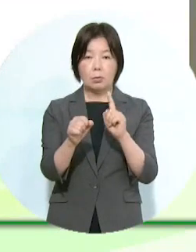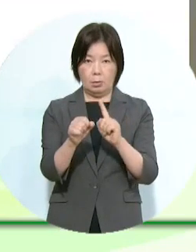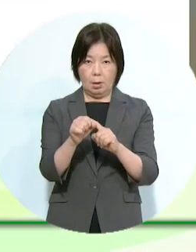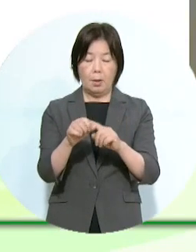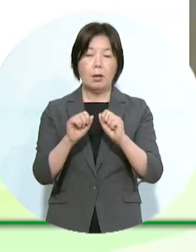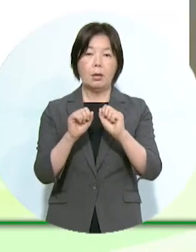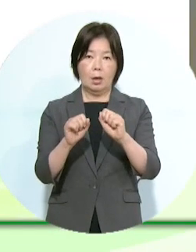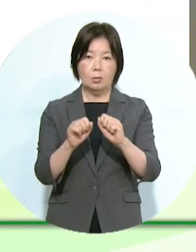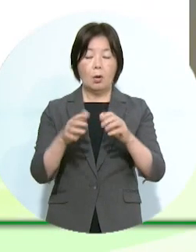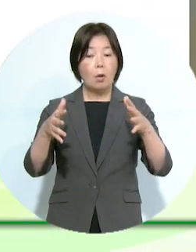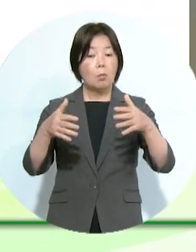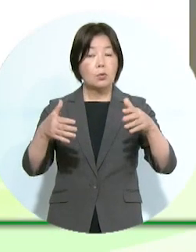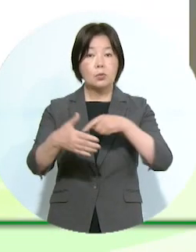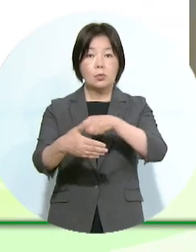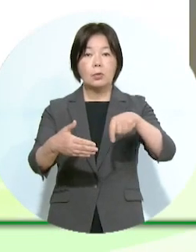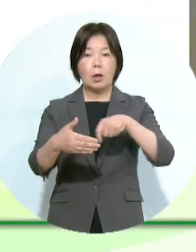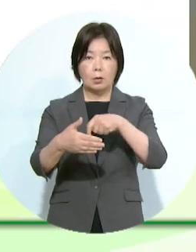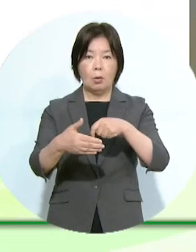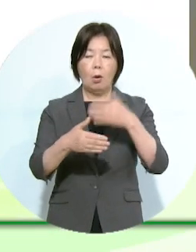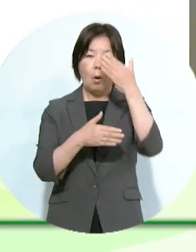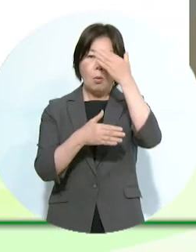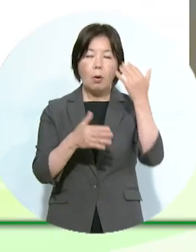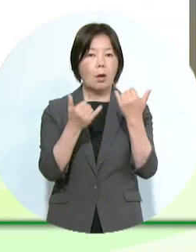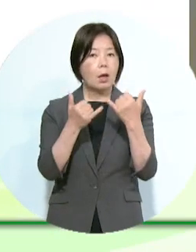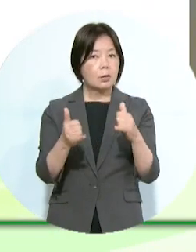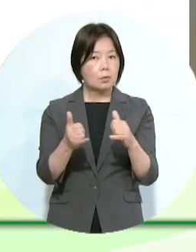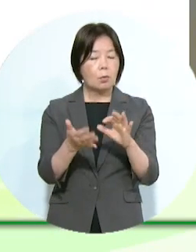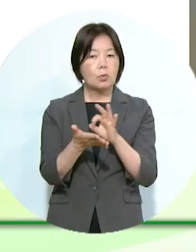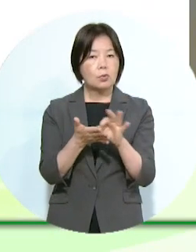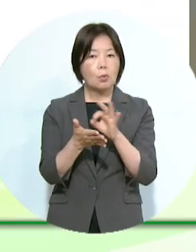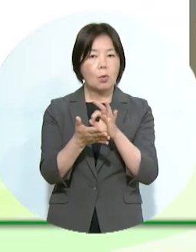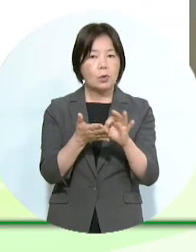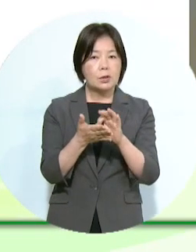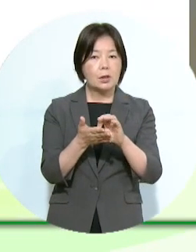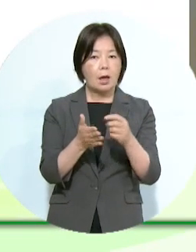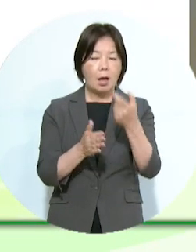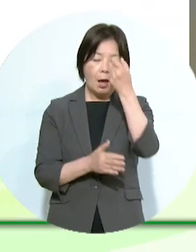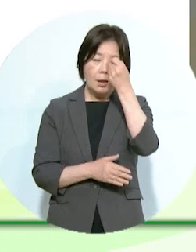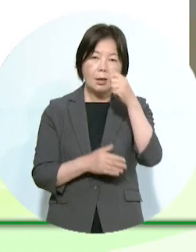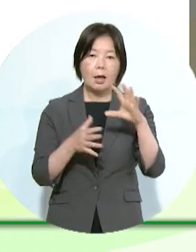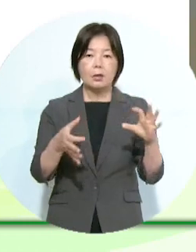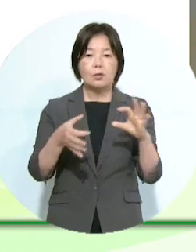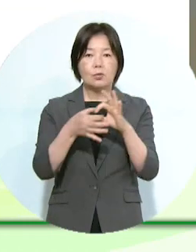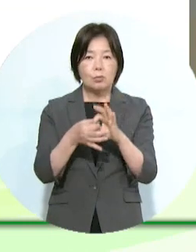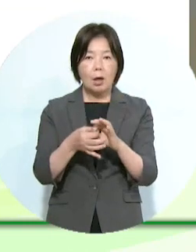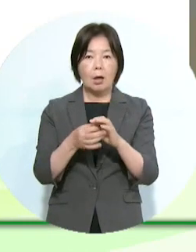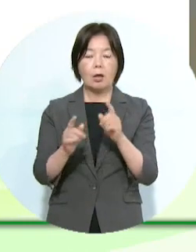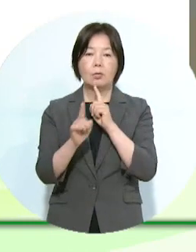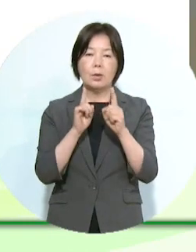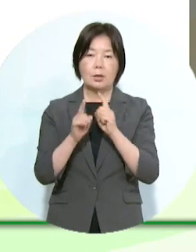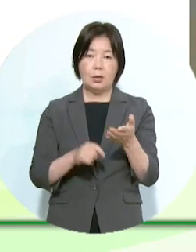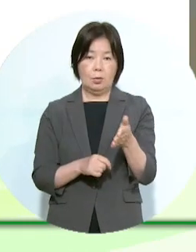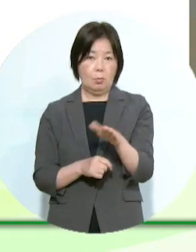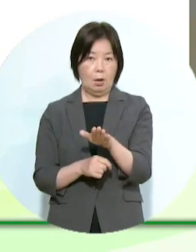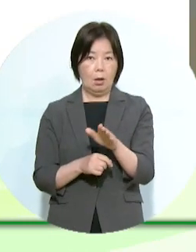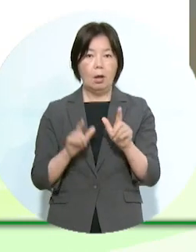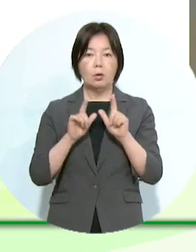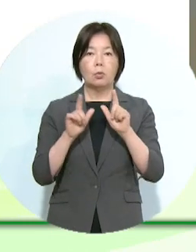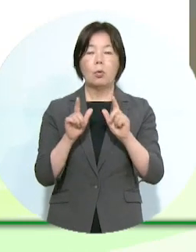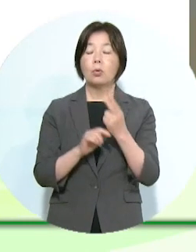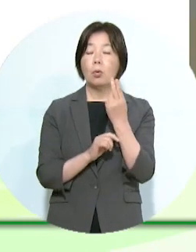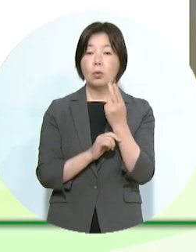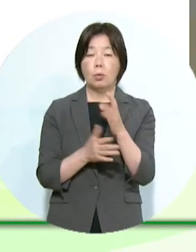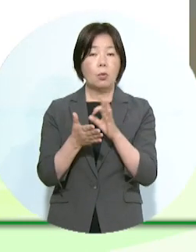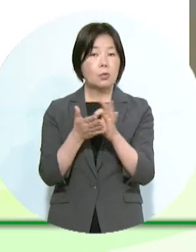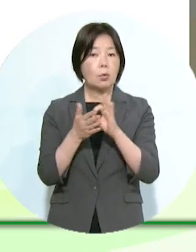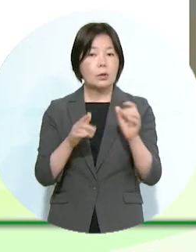募集するのは、若者の消費者被害防止につながるメッセージを盛り込み、東京都消費生活